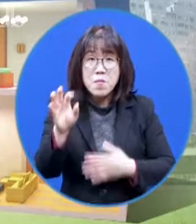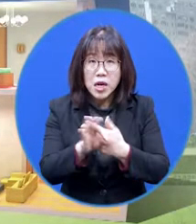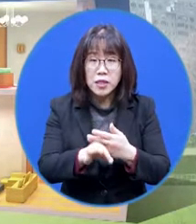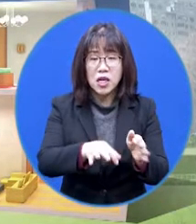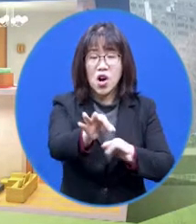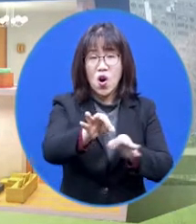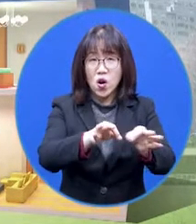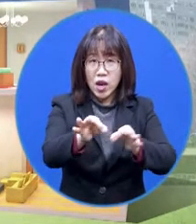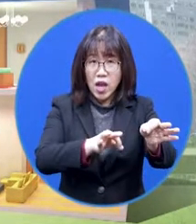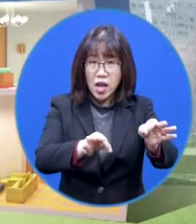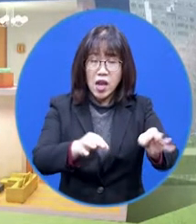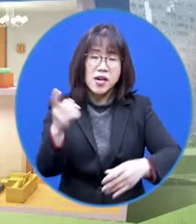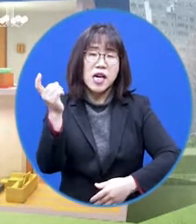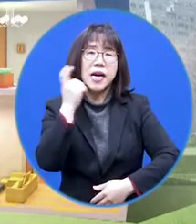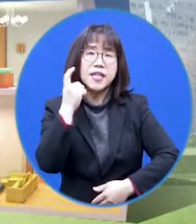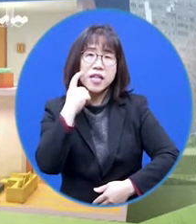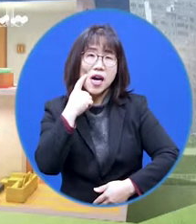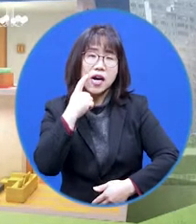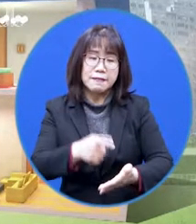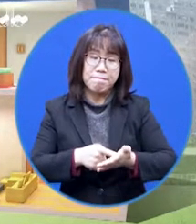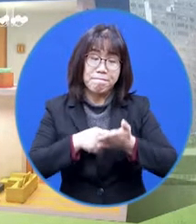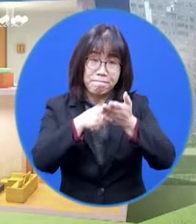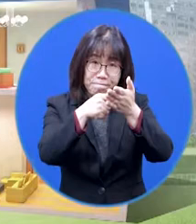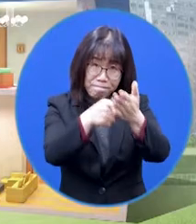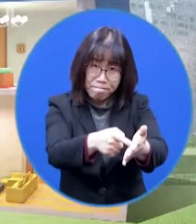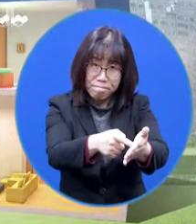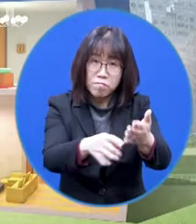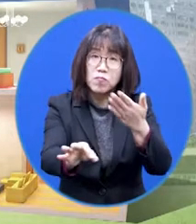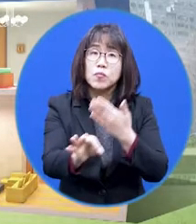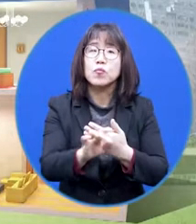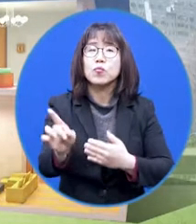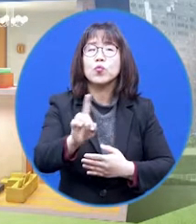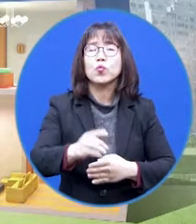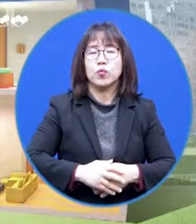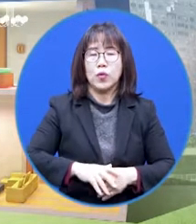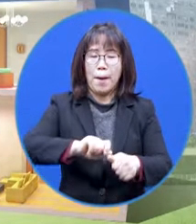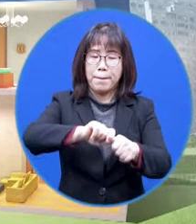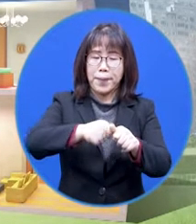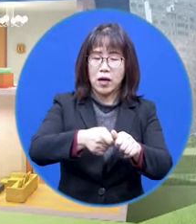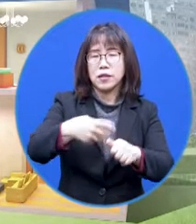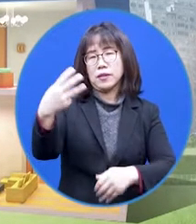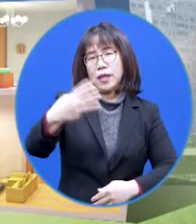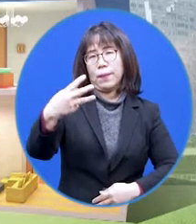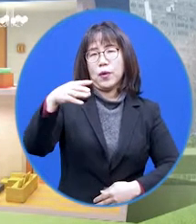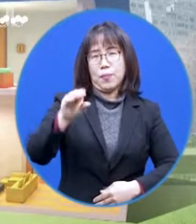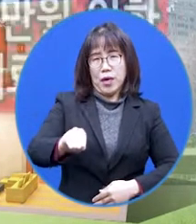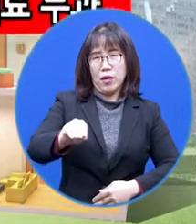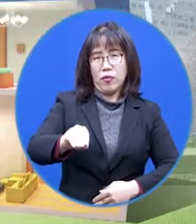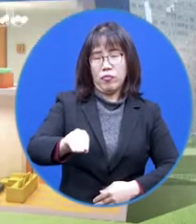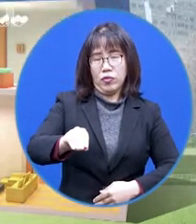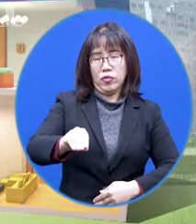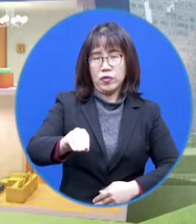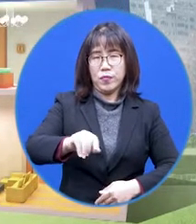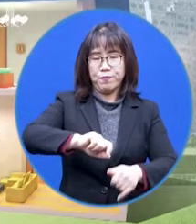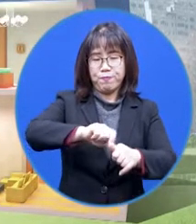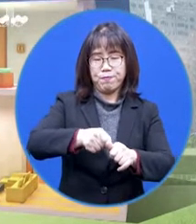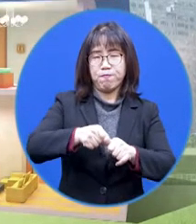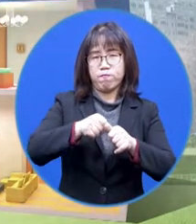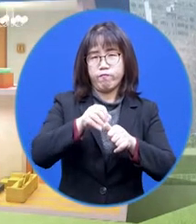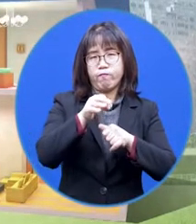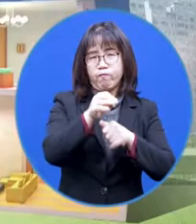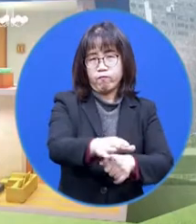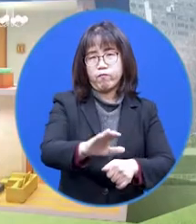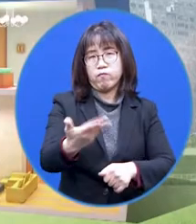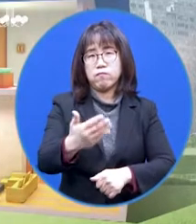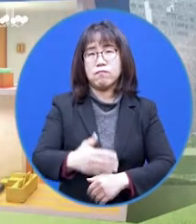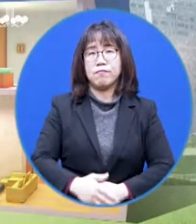또 거래나 해제 등의 계약이 실제로 이뤄지지 않았음에도 허위 계약 신고를 할 경우에는 3천만 원 이하의